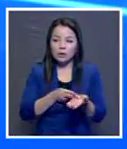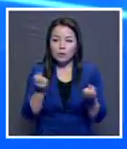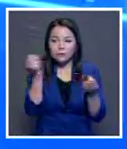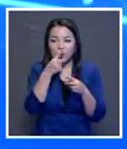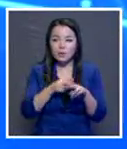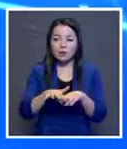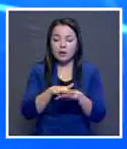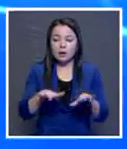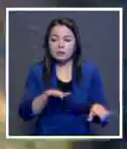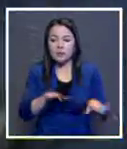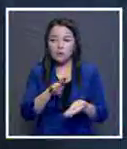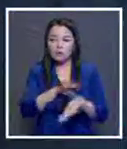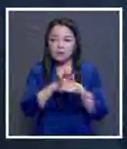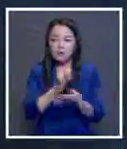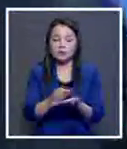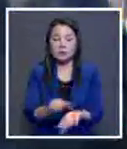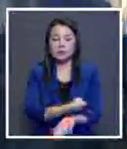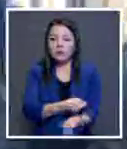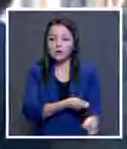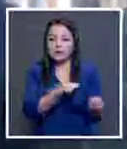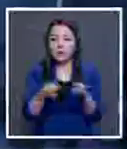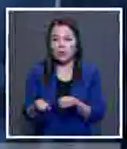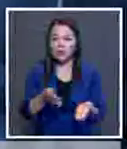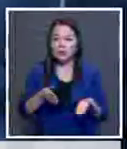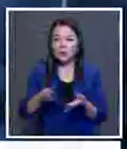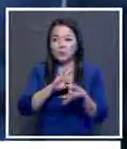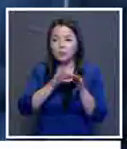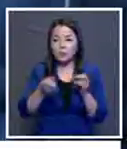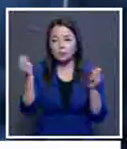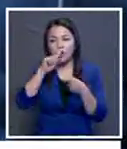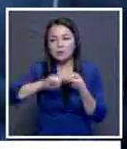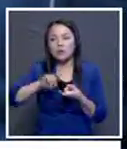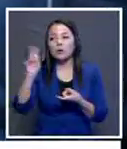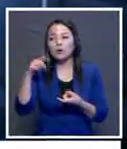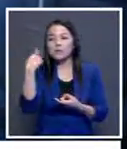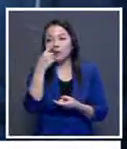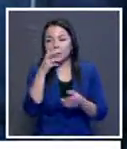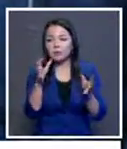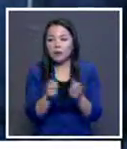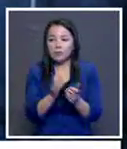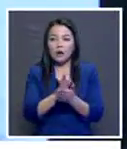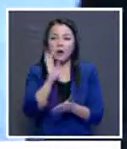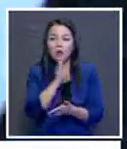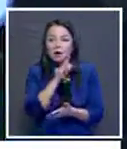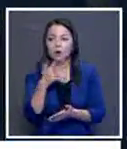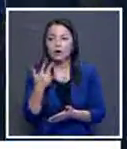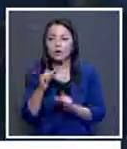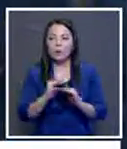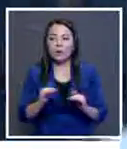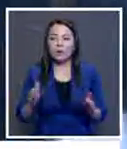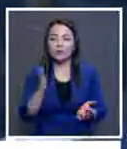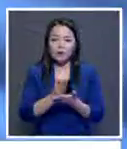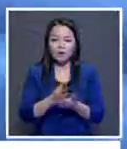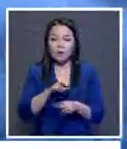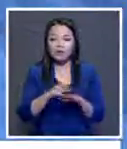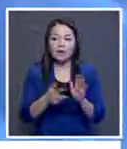жедел шаралар жүргізді. Есірткі заттарын жеткізу жолдарын анықтап, сыбайластарын анықтады. Ұсталған адамның әйелі 3 баласы бар, олардың екеуі